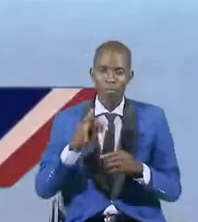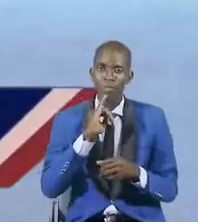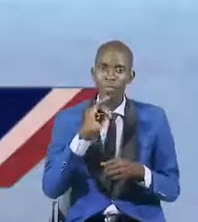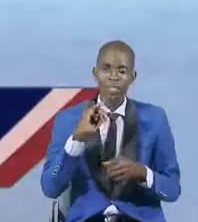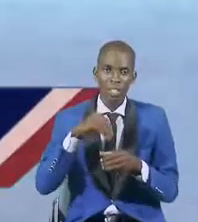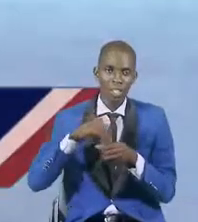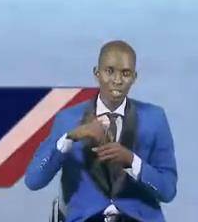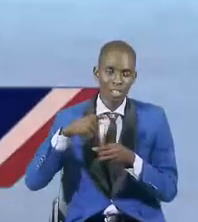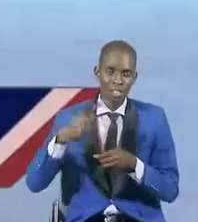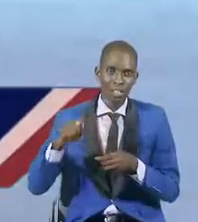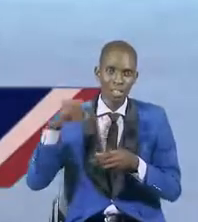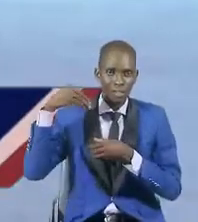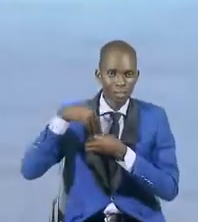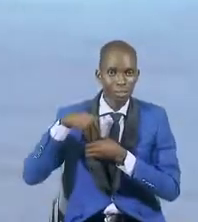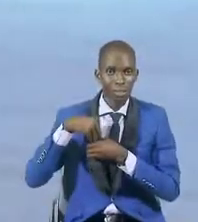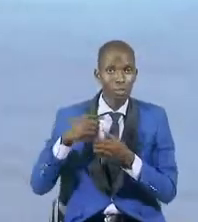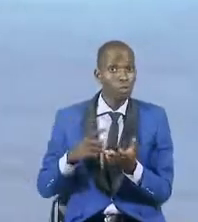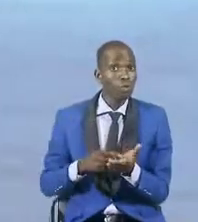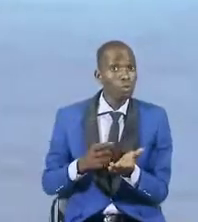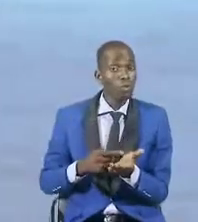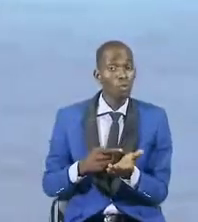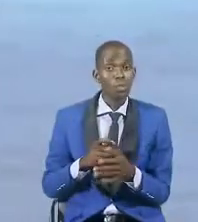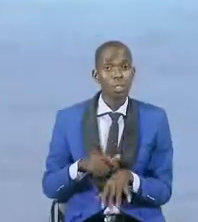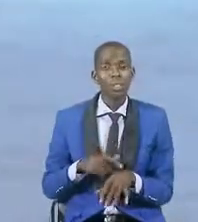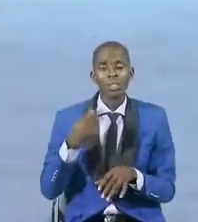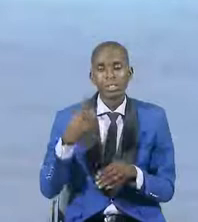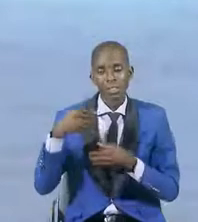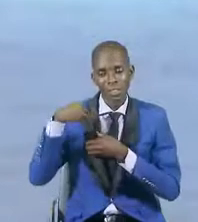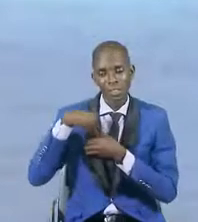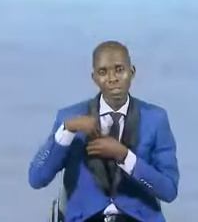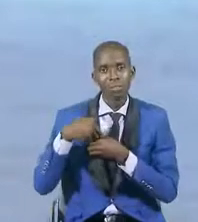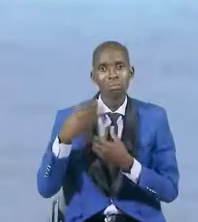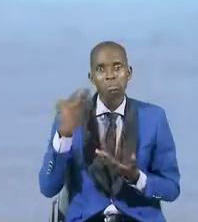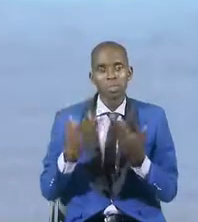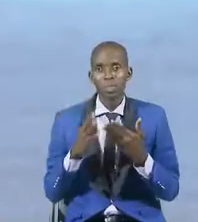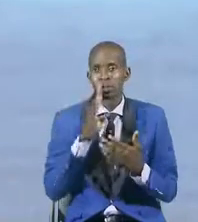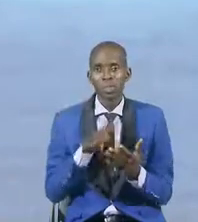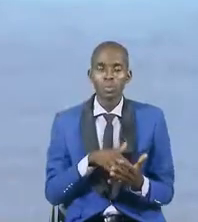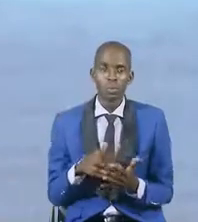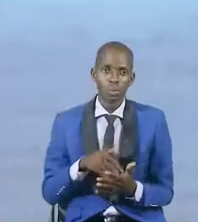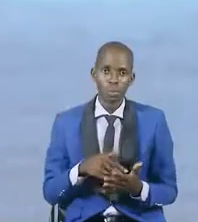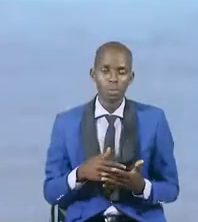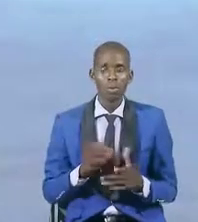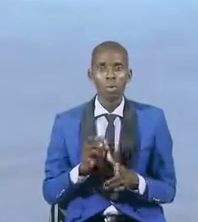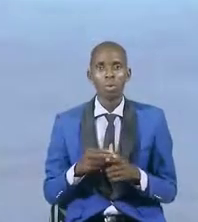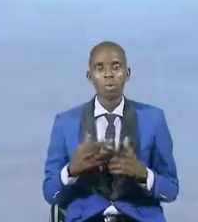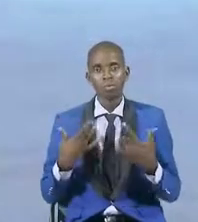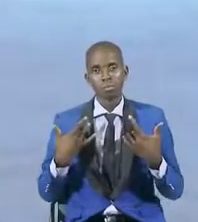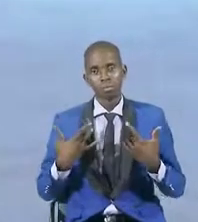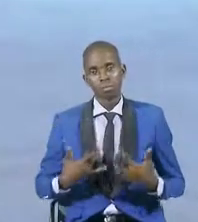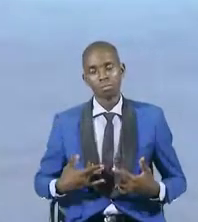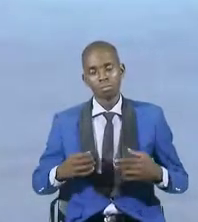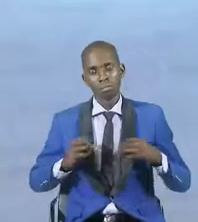de la force dans l'homme intérieur, parfois l'homme intérieur peut sembler